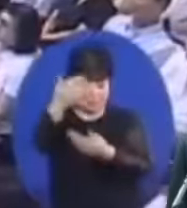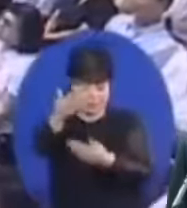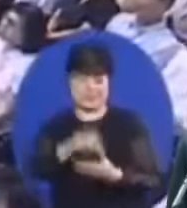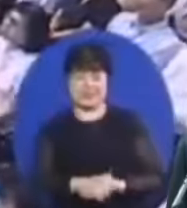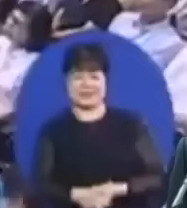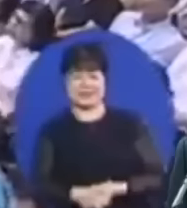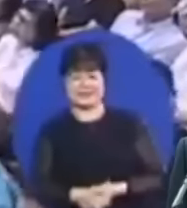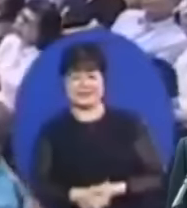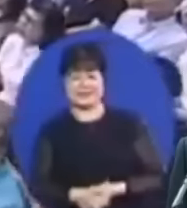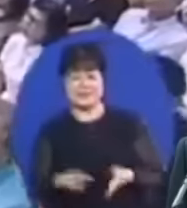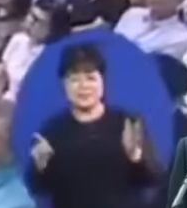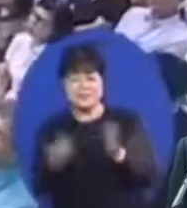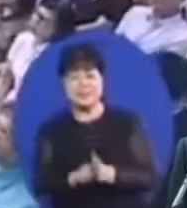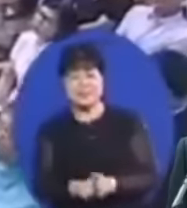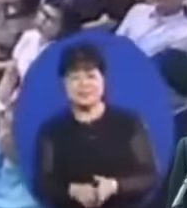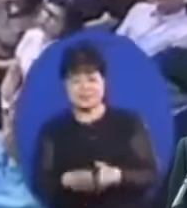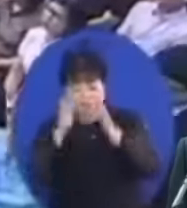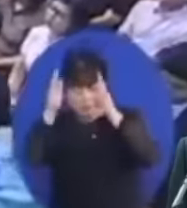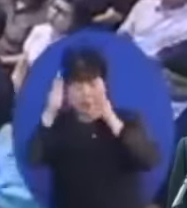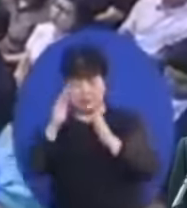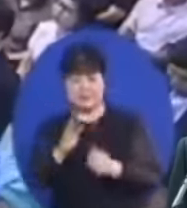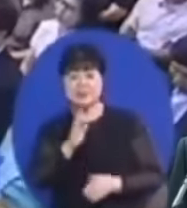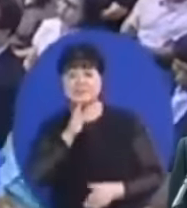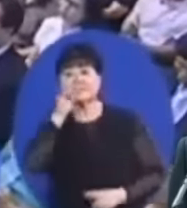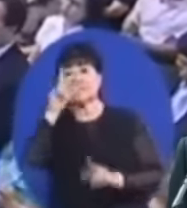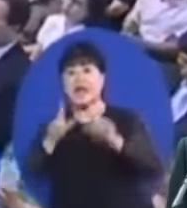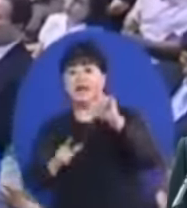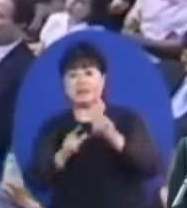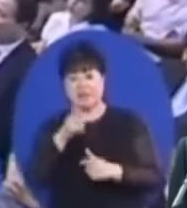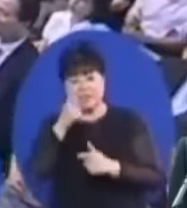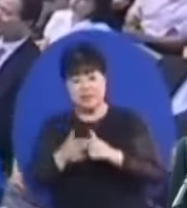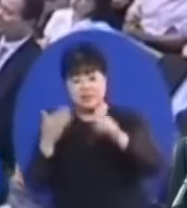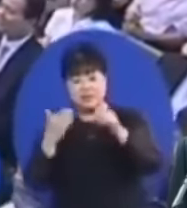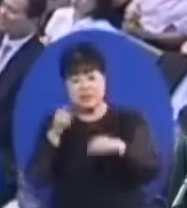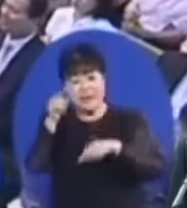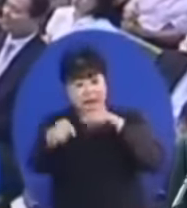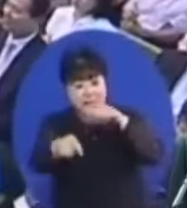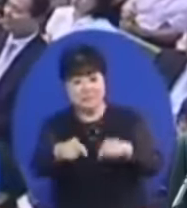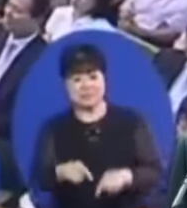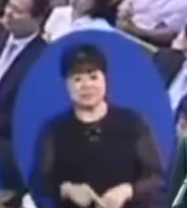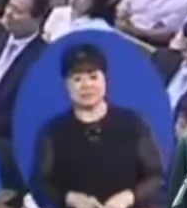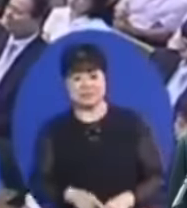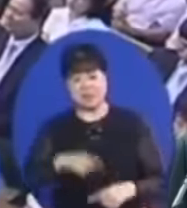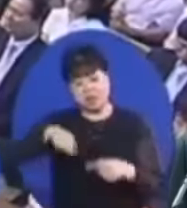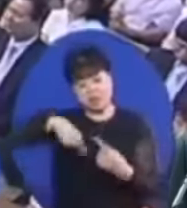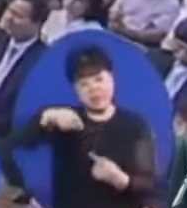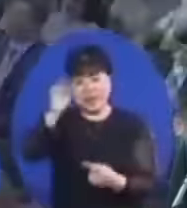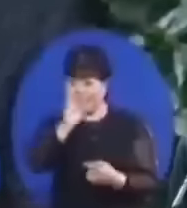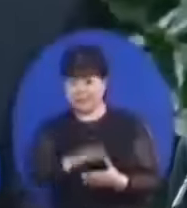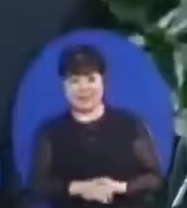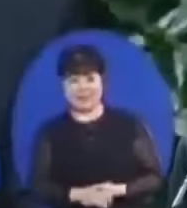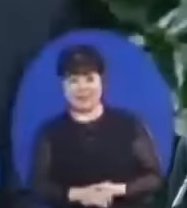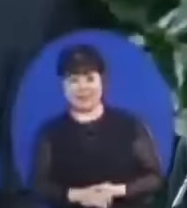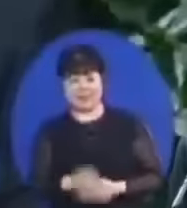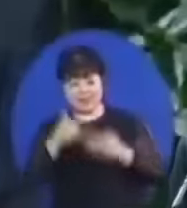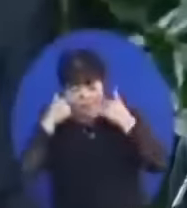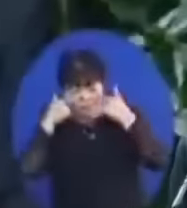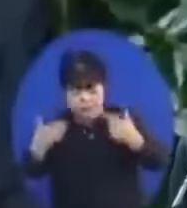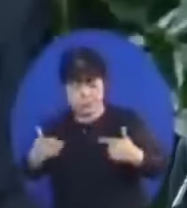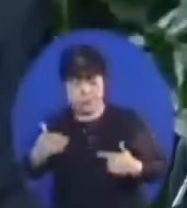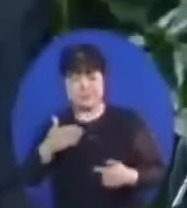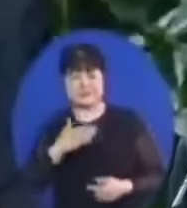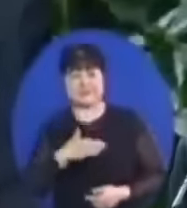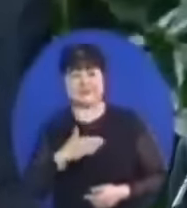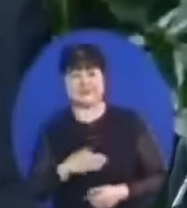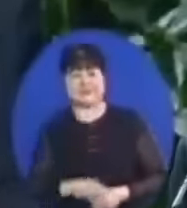것입니다. 믿음은 바라는 것들의 실상이라고 예수님께 나가서 횡설수설하면 안 되는 것입니다. 분명히 자기가